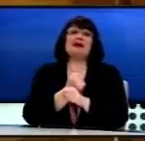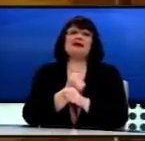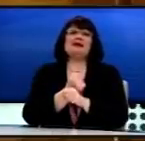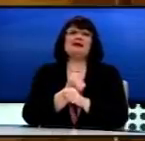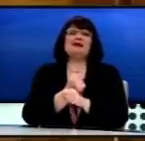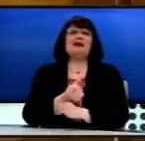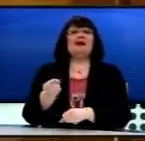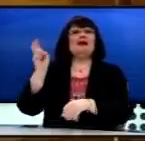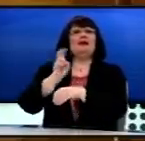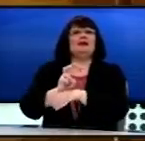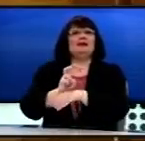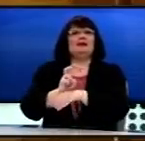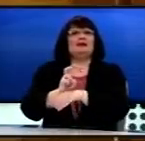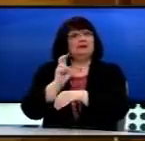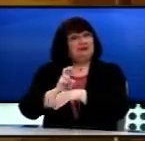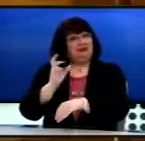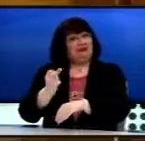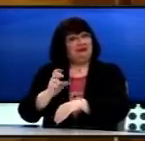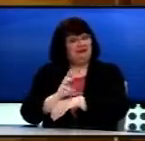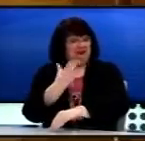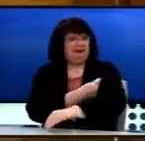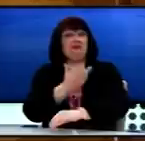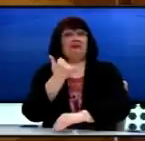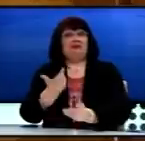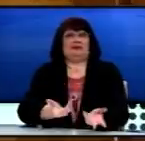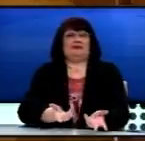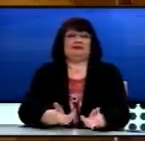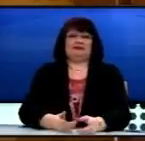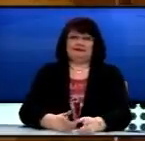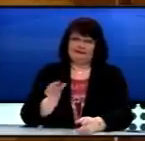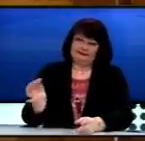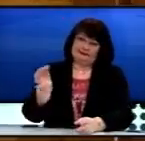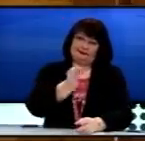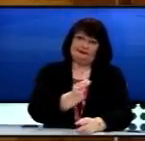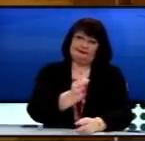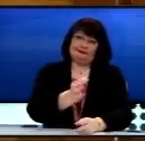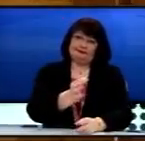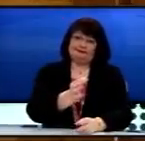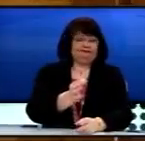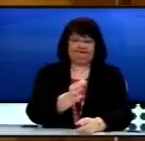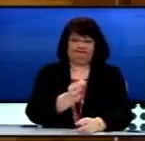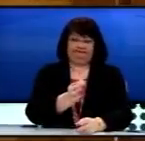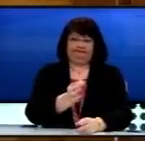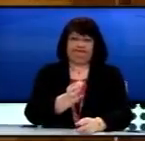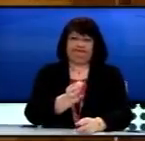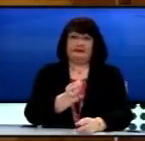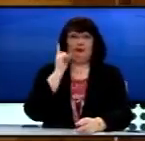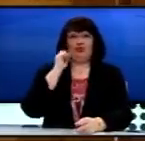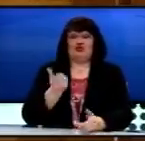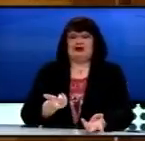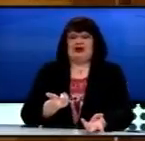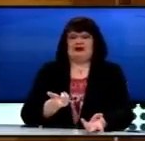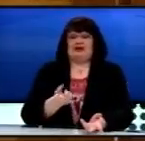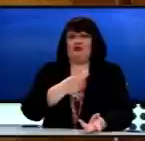άμα έχει και παραπάνω εμβόλια και δεν μπορεί να τα κάνει. Αυτό το οποίο λέτε δεν επιβεβαιώνεται από κανέναν. Εσείς που το γνωρίζετε,